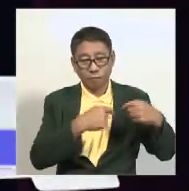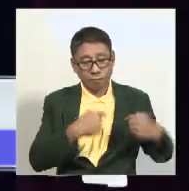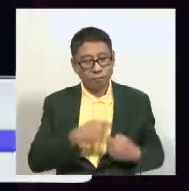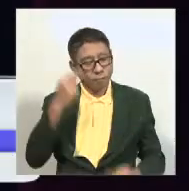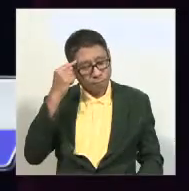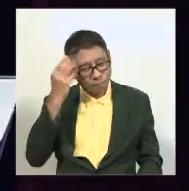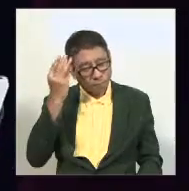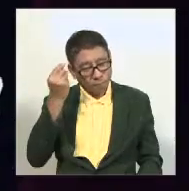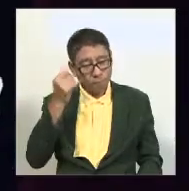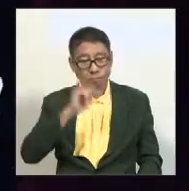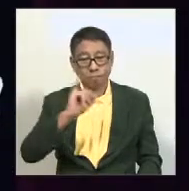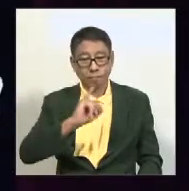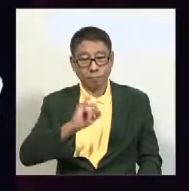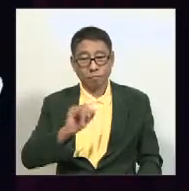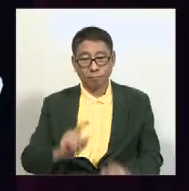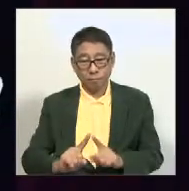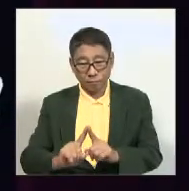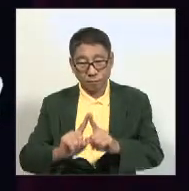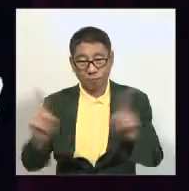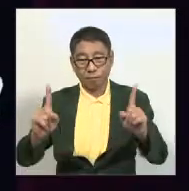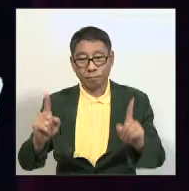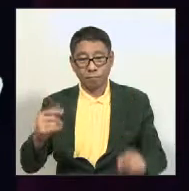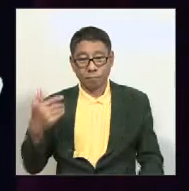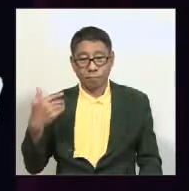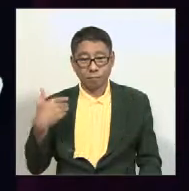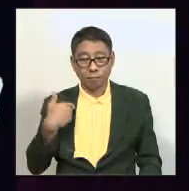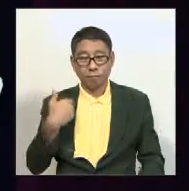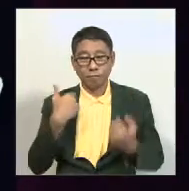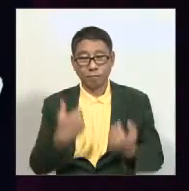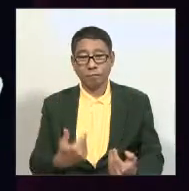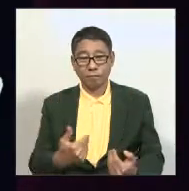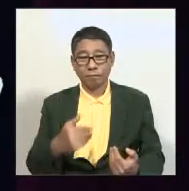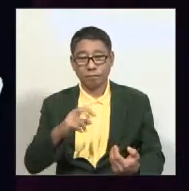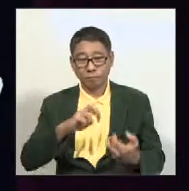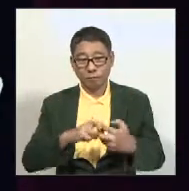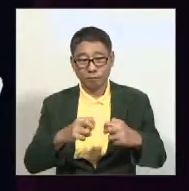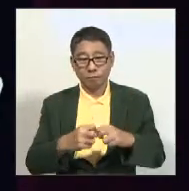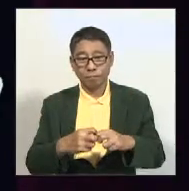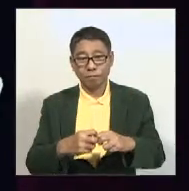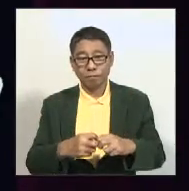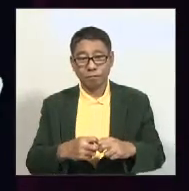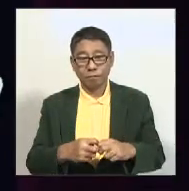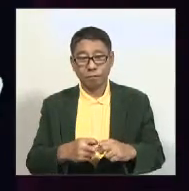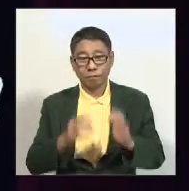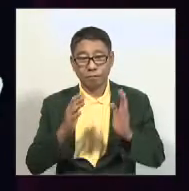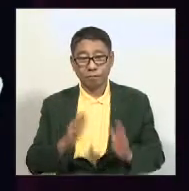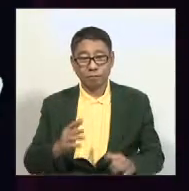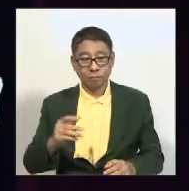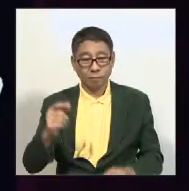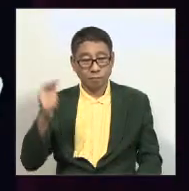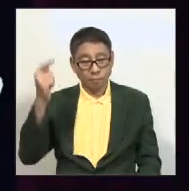ไม่ดีแต่มันก็ยังมีไอ้พวกหัวเดิม